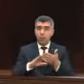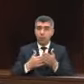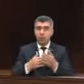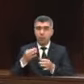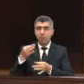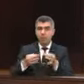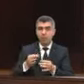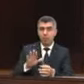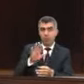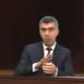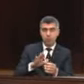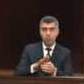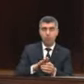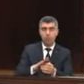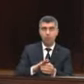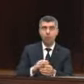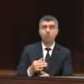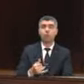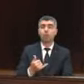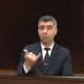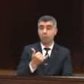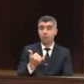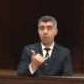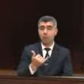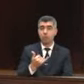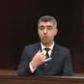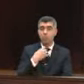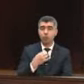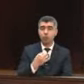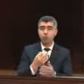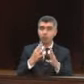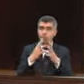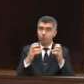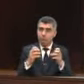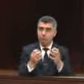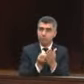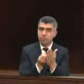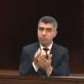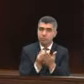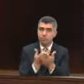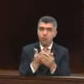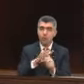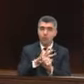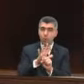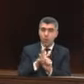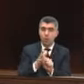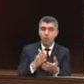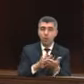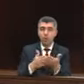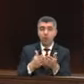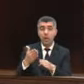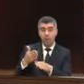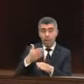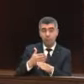ببلادنا دون المرور بهذه الأزمة وهذه الجائحة، لأنه إذا كانت المقاربة المعتمدة من قبل كانت عندها